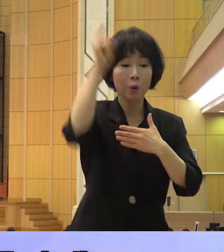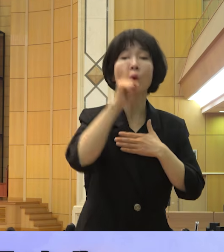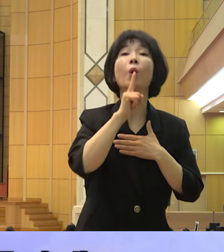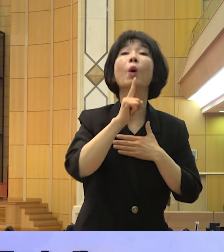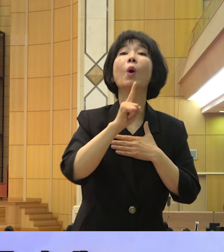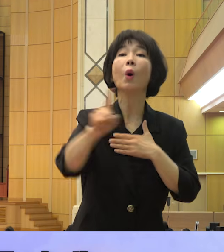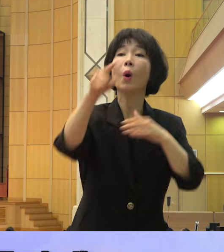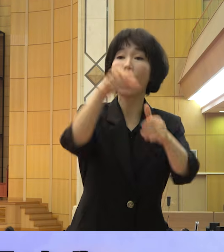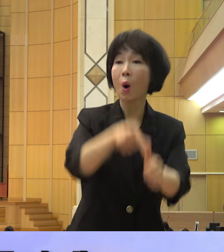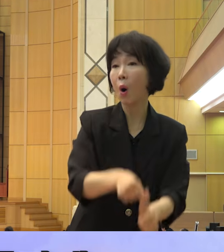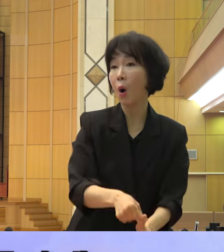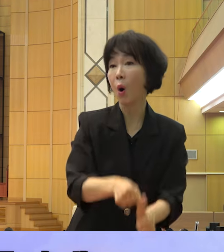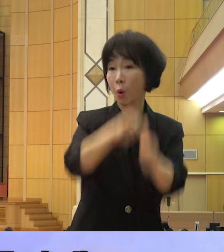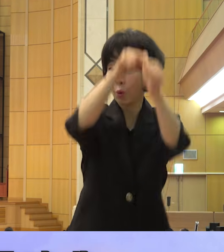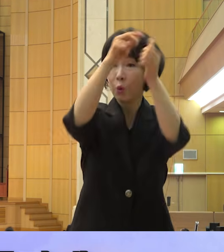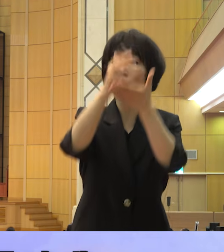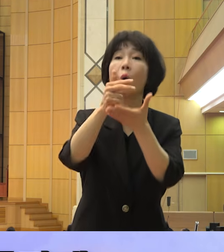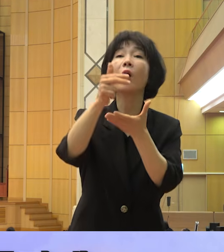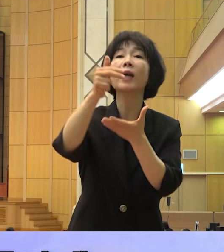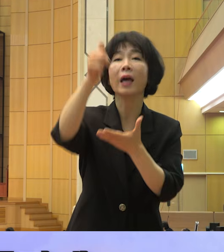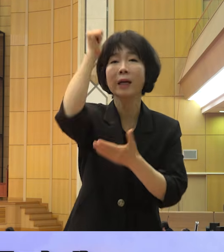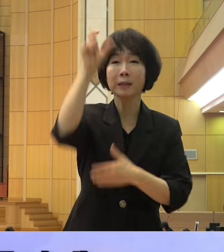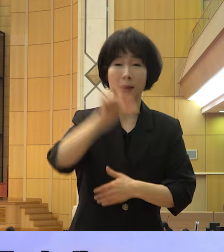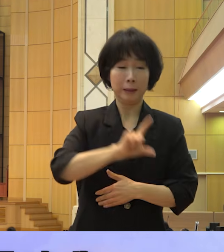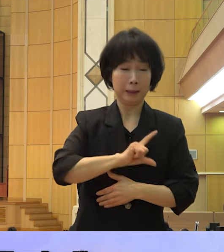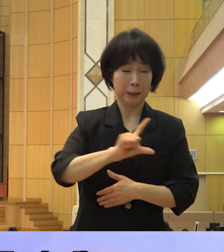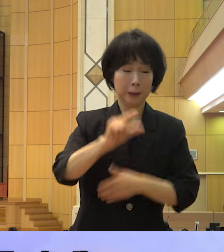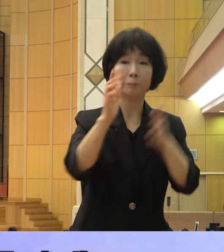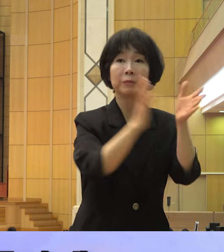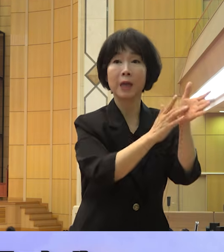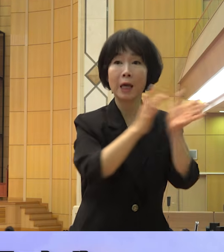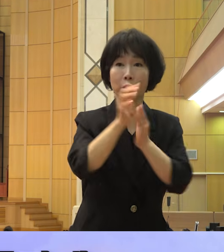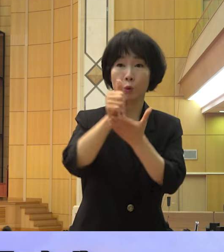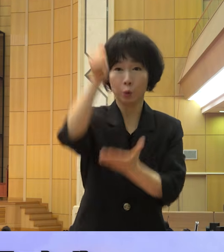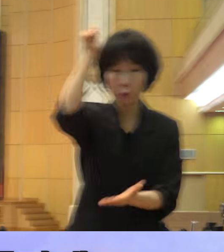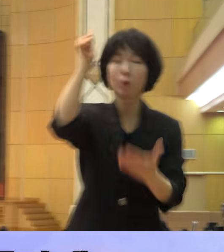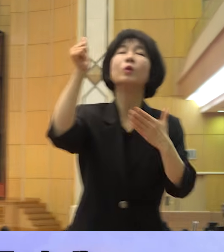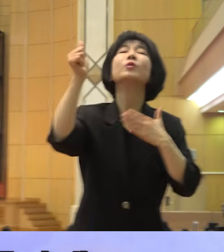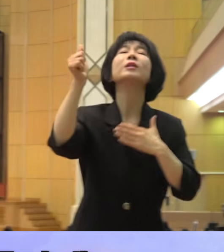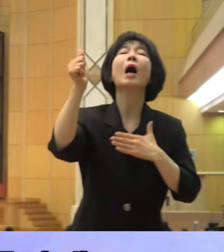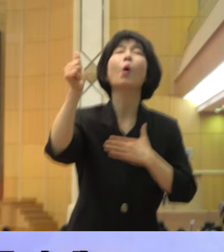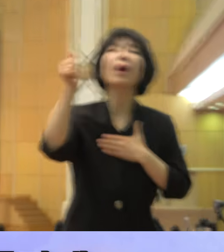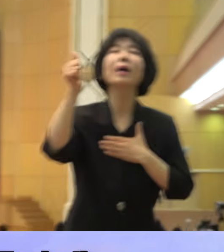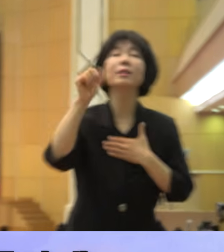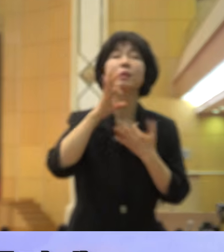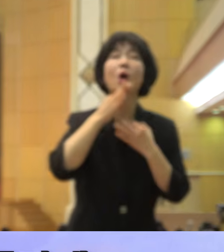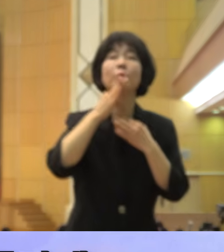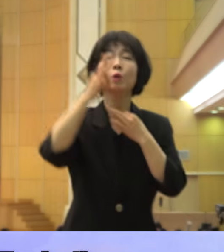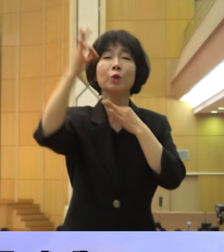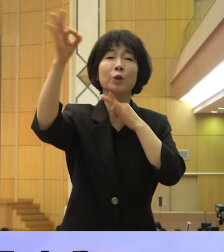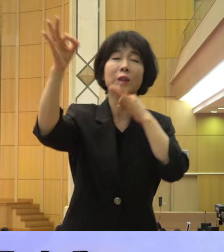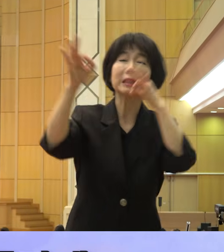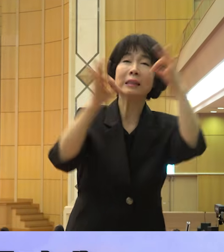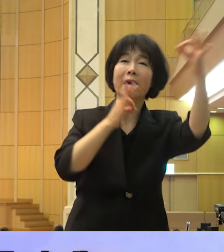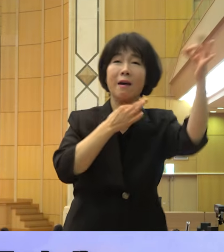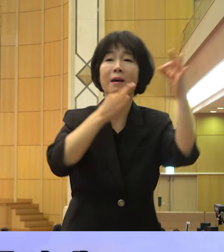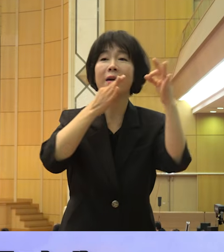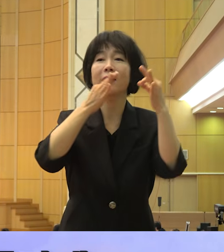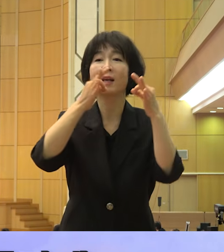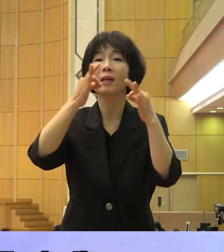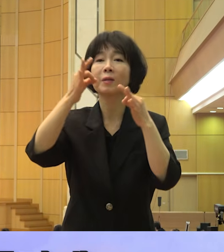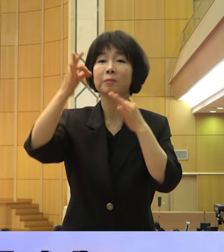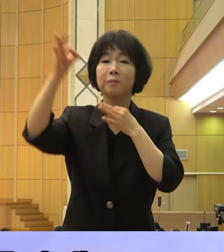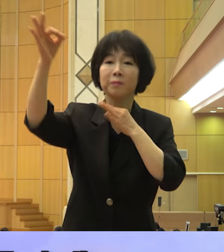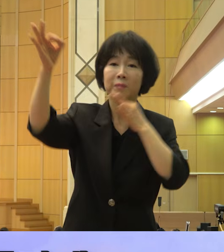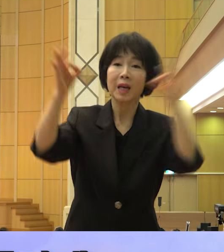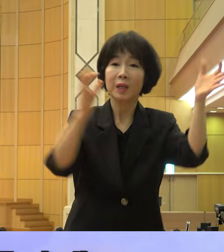예수. 오 구원의 그 이름 예수 나 한 번 더 찬양합니다. 예수